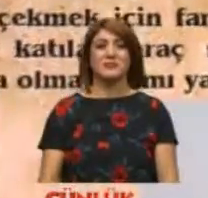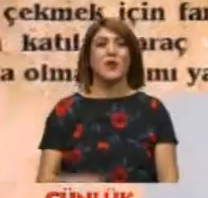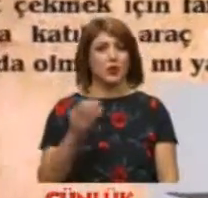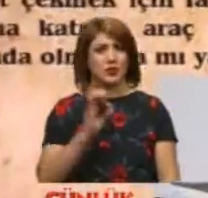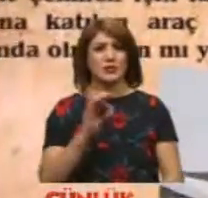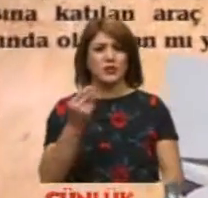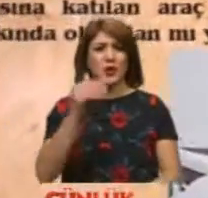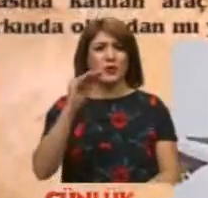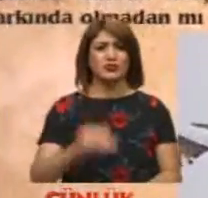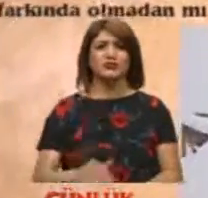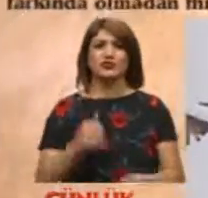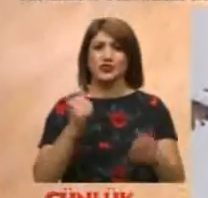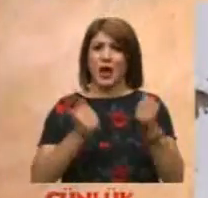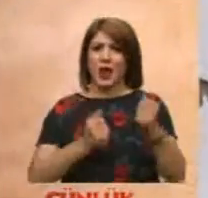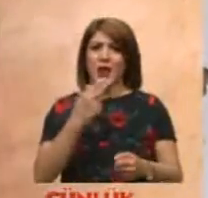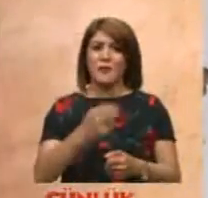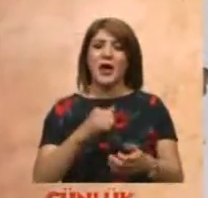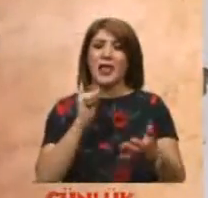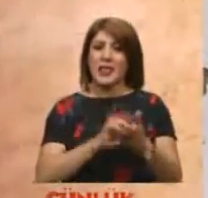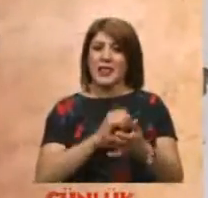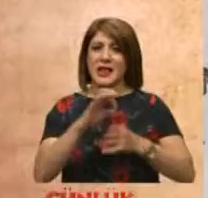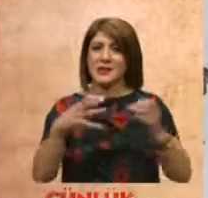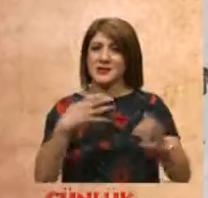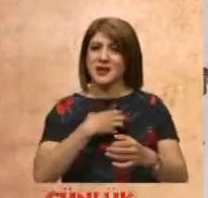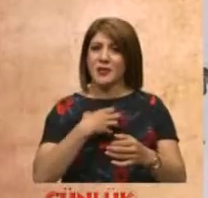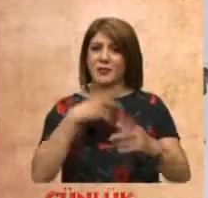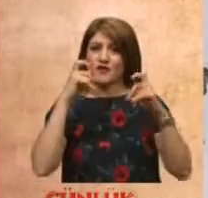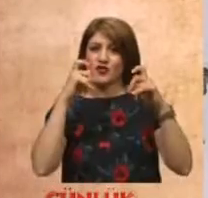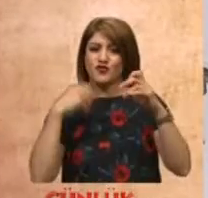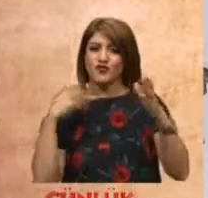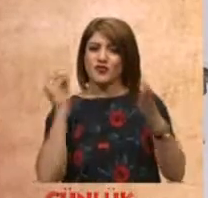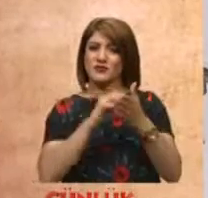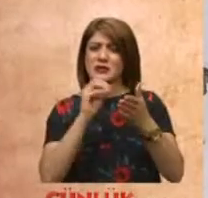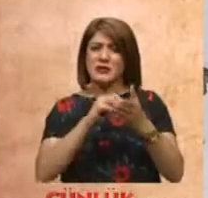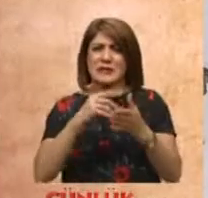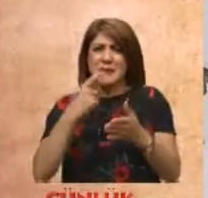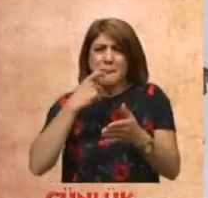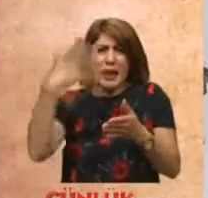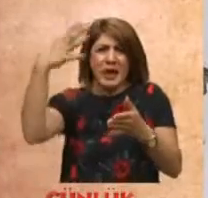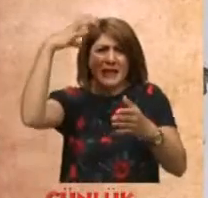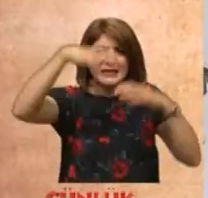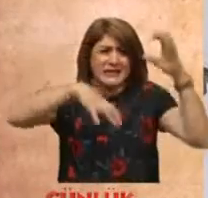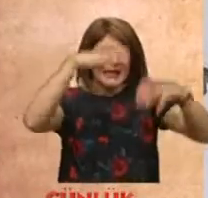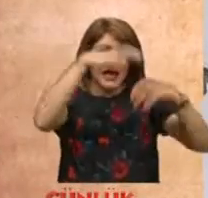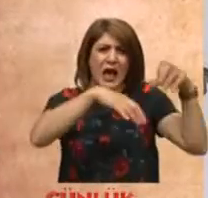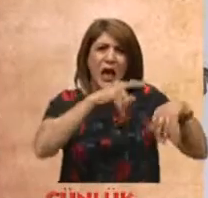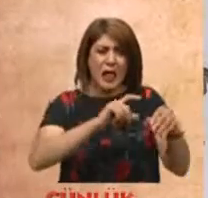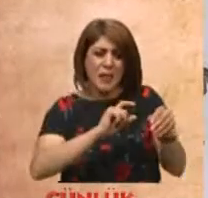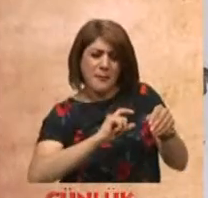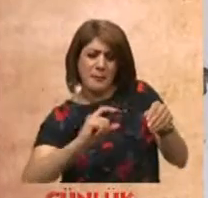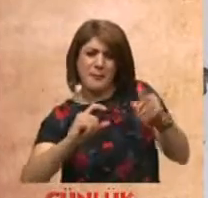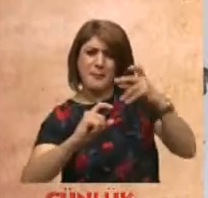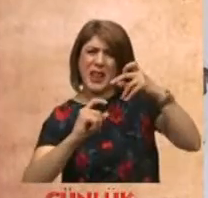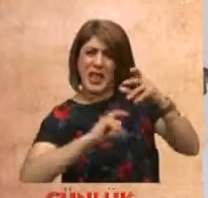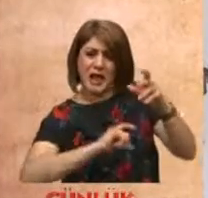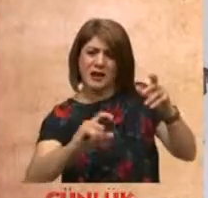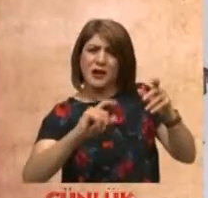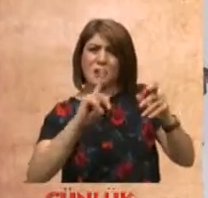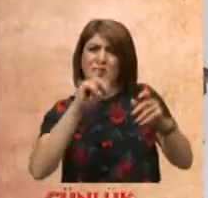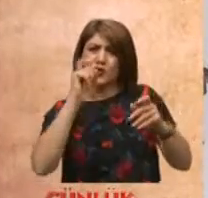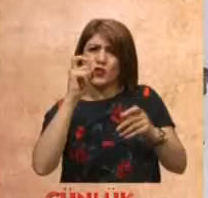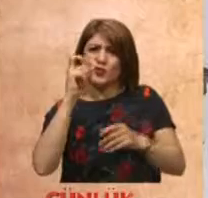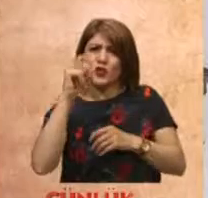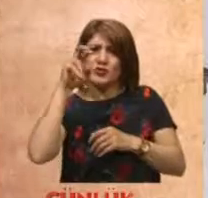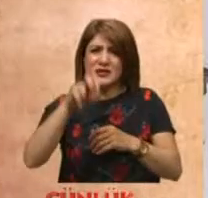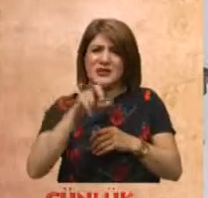Uygun fiyatı araba. İlan sahibinin yüklediği fotoğraflarda tamamı karlarla kaplı ve plakadan başka hiçbir yeri görünmeyen